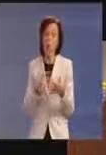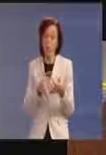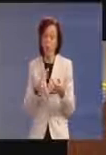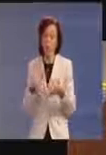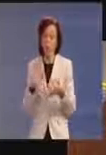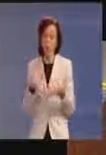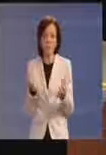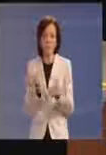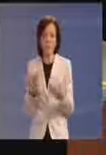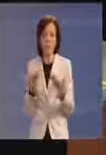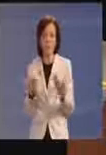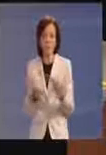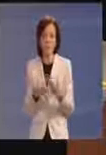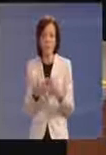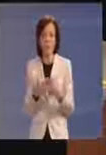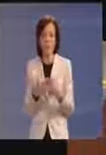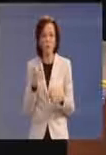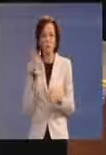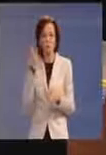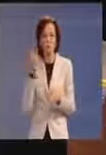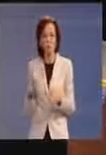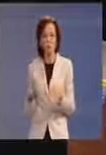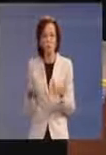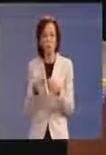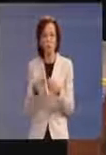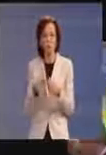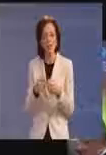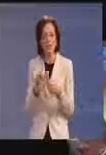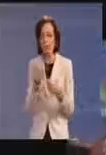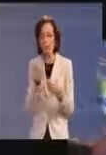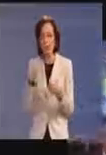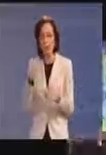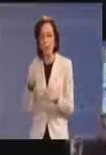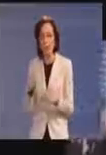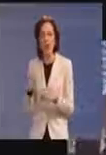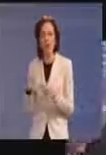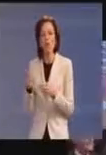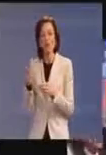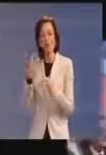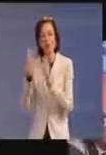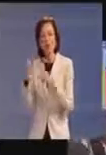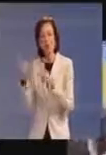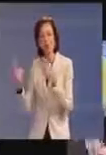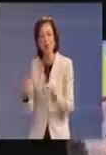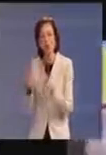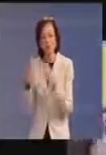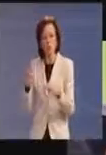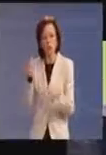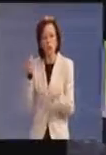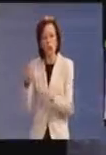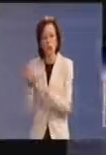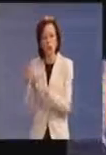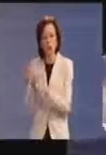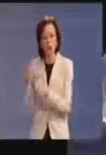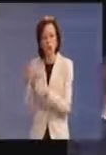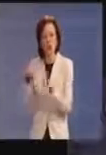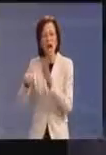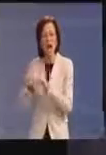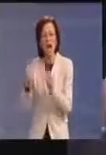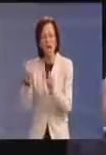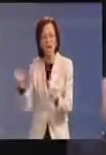heute zum Beispiel kann ein Kollege nicht dabei sein, weil er bei einer Hausdurchsuchung ist und dort wurden Handgranaten sichergestellt und er arbeitet gerade an dieser